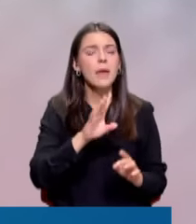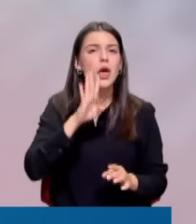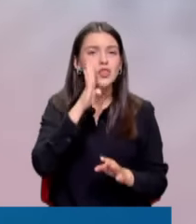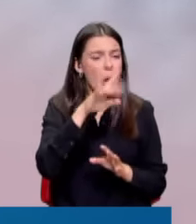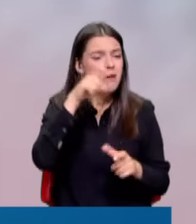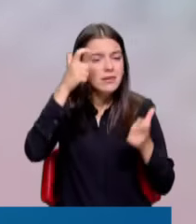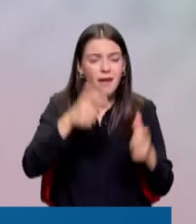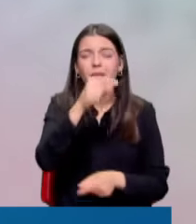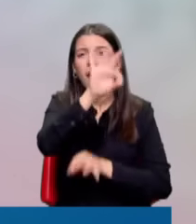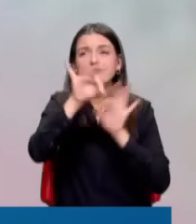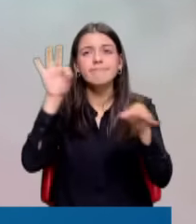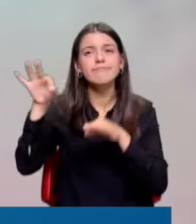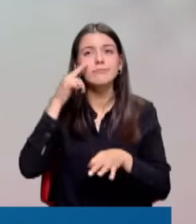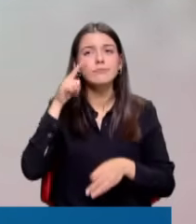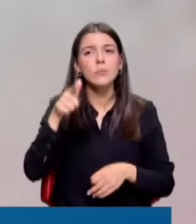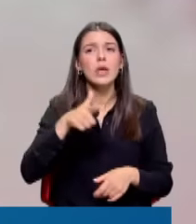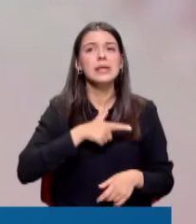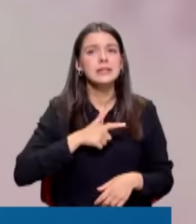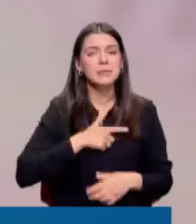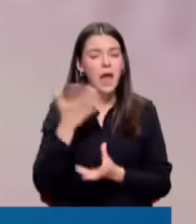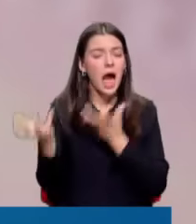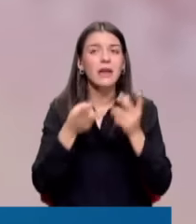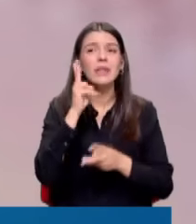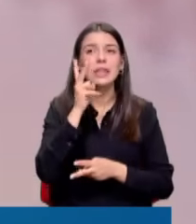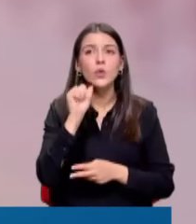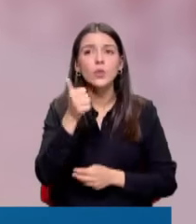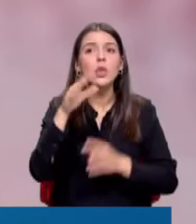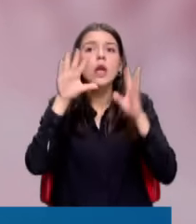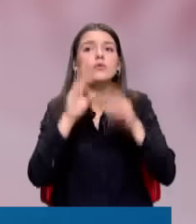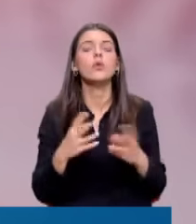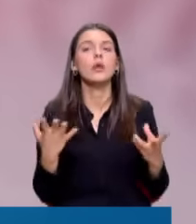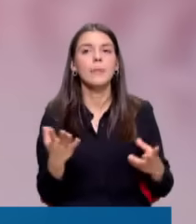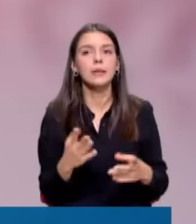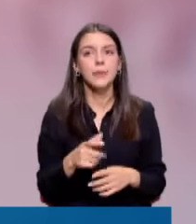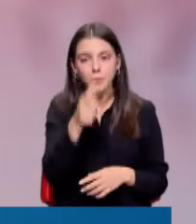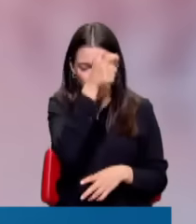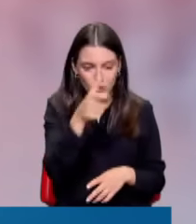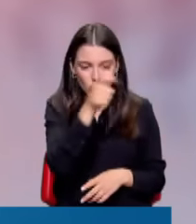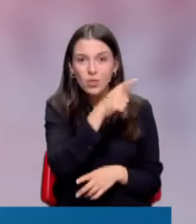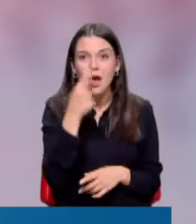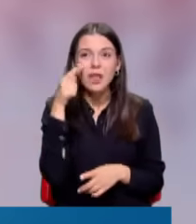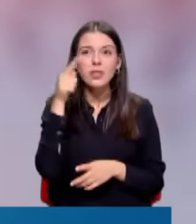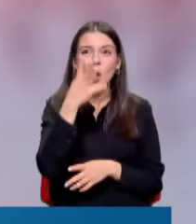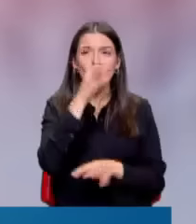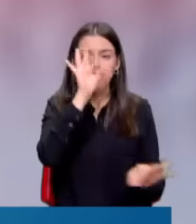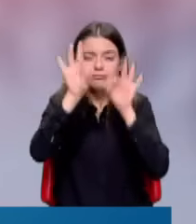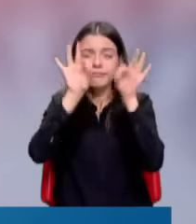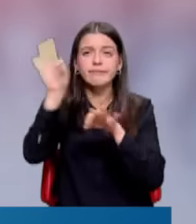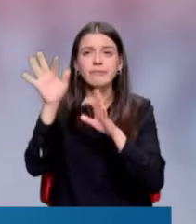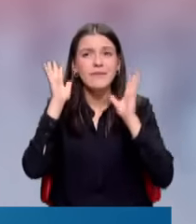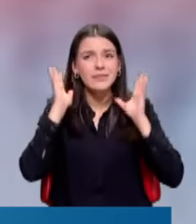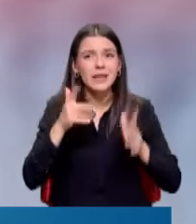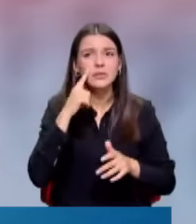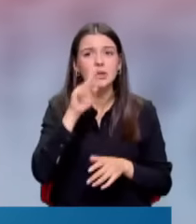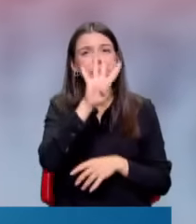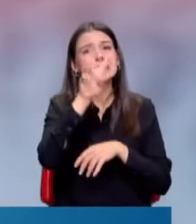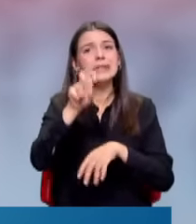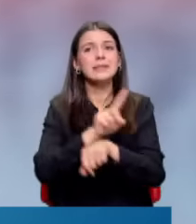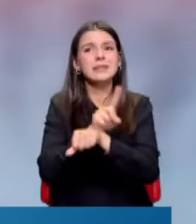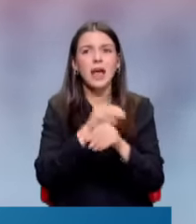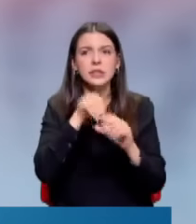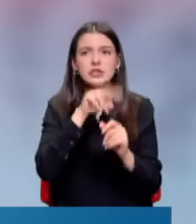yürekleri yaktı. İzmir'de alevler iki günde söndürülemedi. Ülkenin dört bir yanında son 48 saatte çıkan 72 yangın